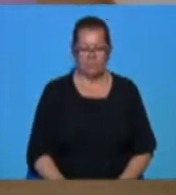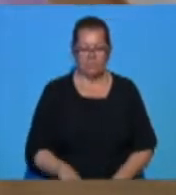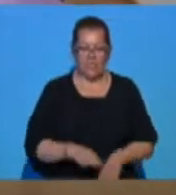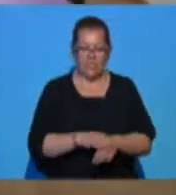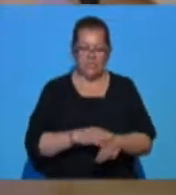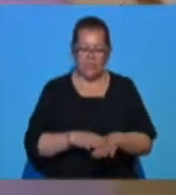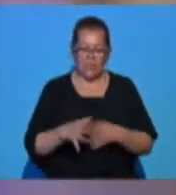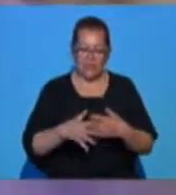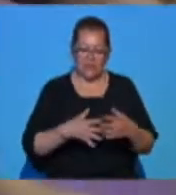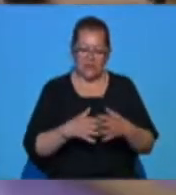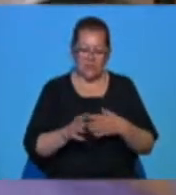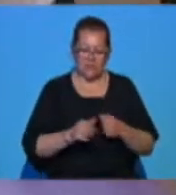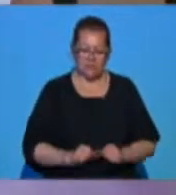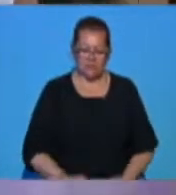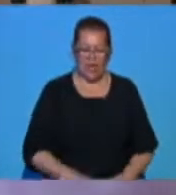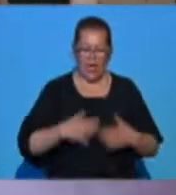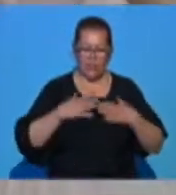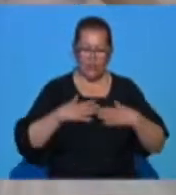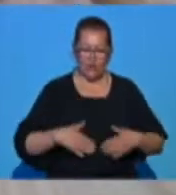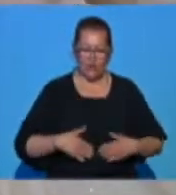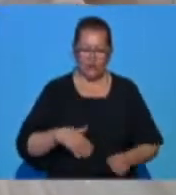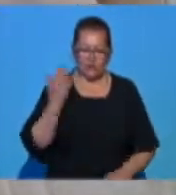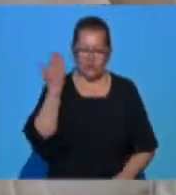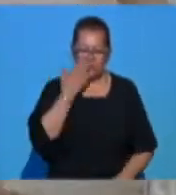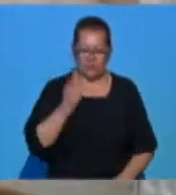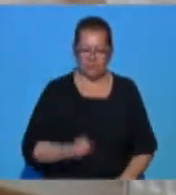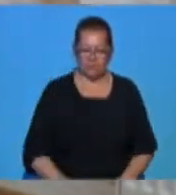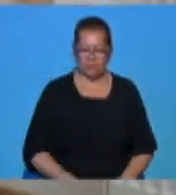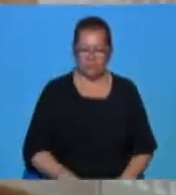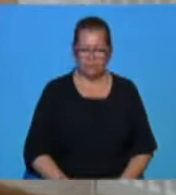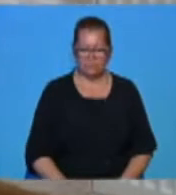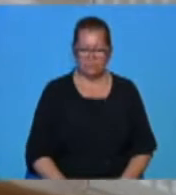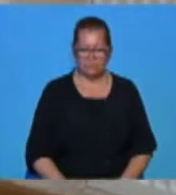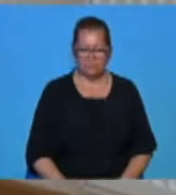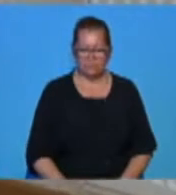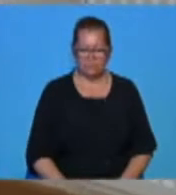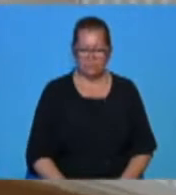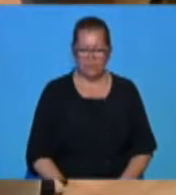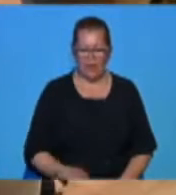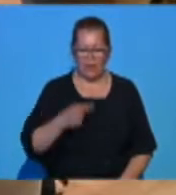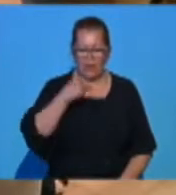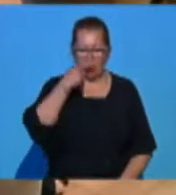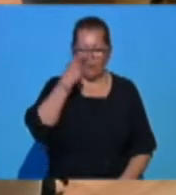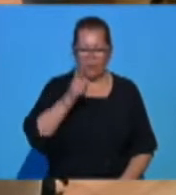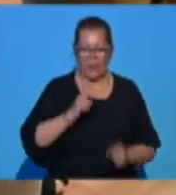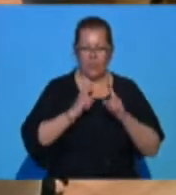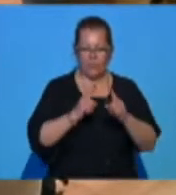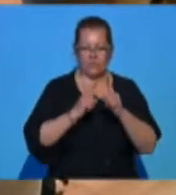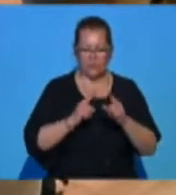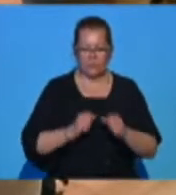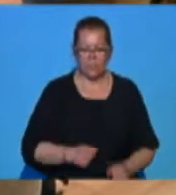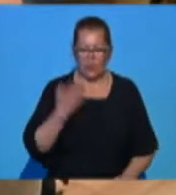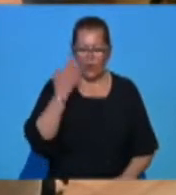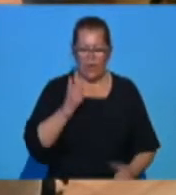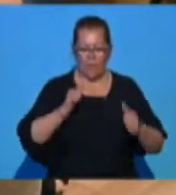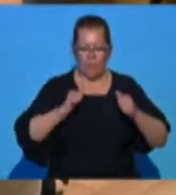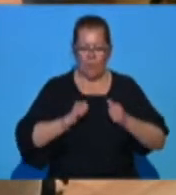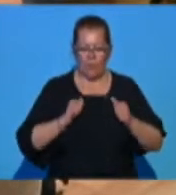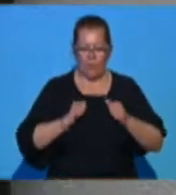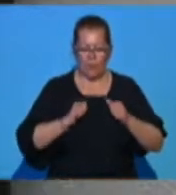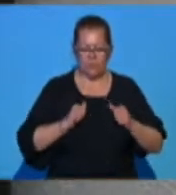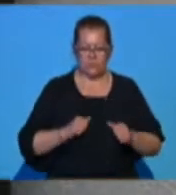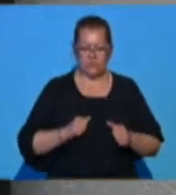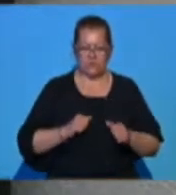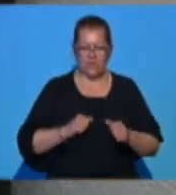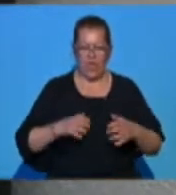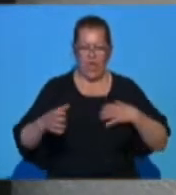Sensibili, talentați și dornici să exploreze o lume creativă unde își pot lăsa imaginația să zboare. Vorbim despre cursanții Școlii Populare de Arte și Meserii